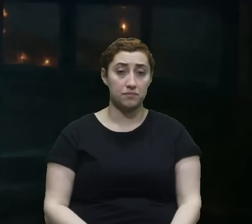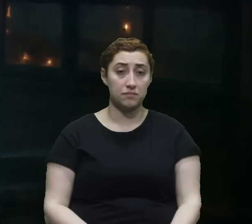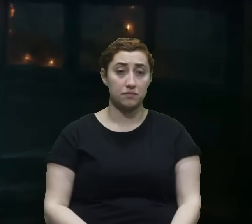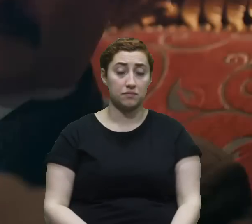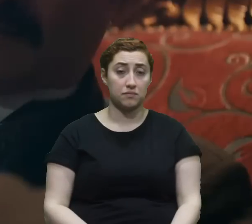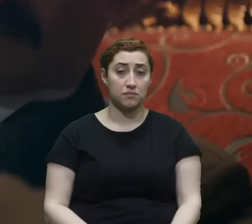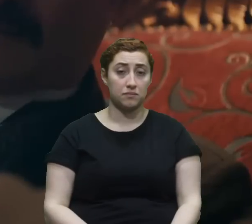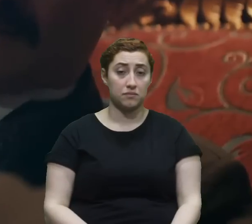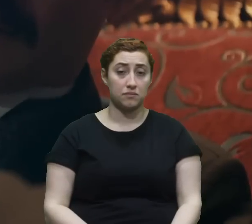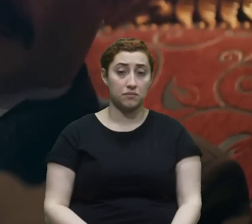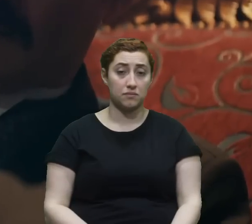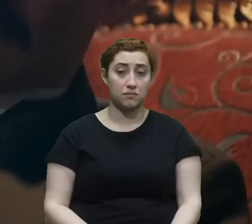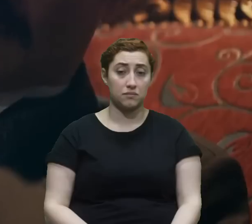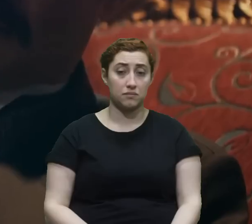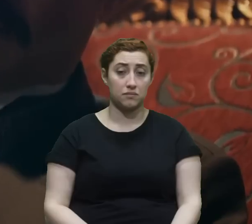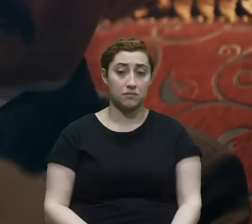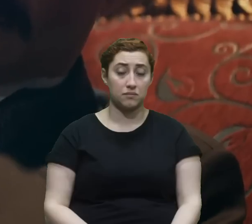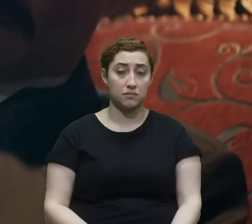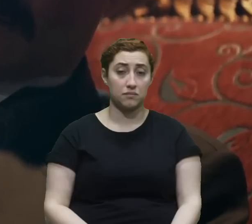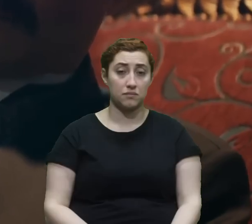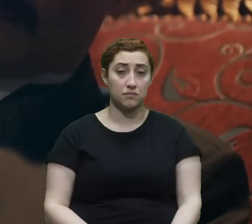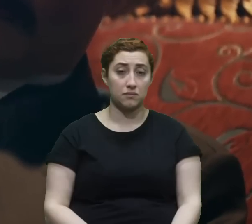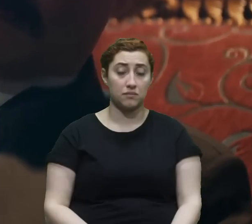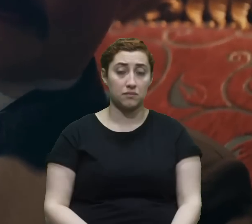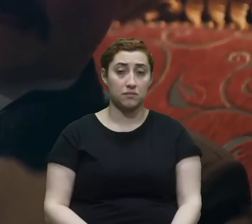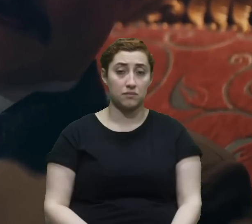Süreyya'nın başındaki çuval pembe. Sandalyede oturuyor.